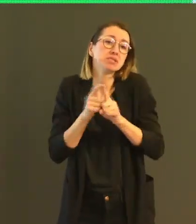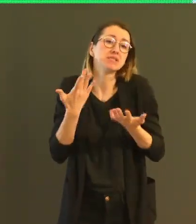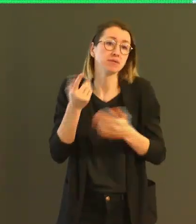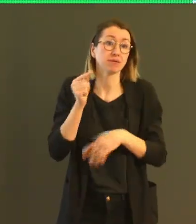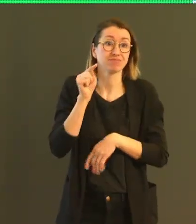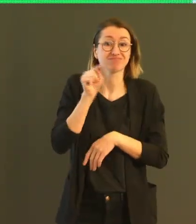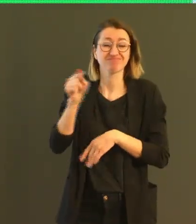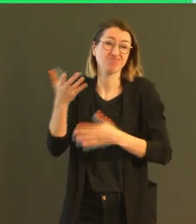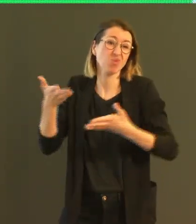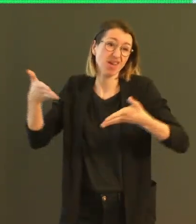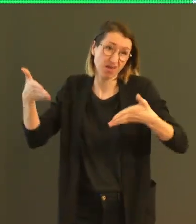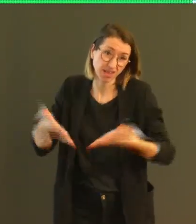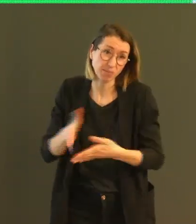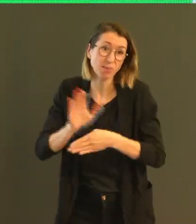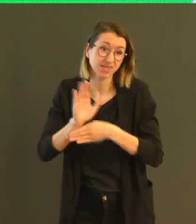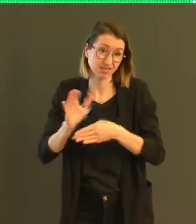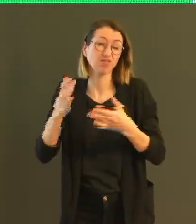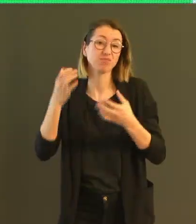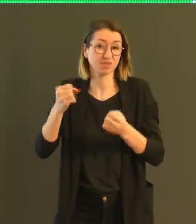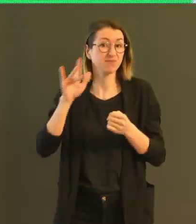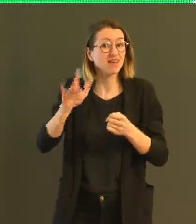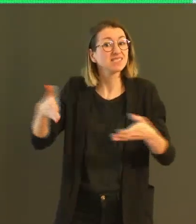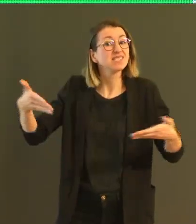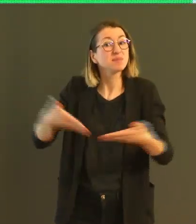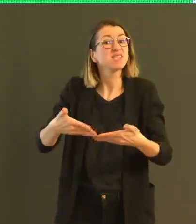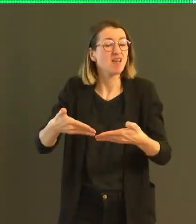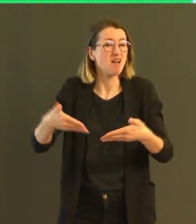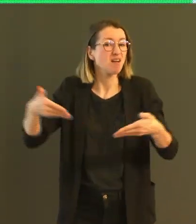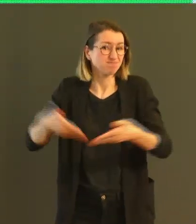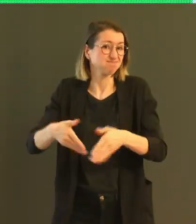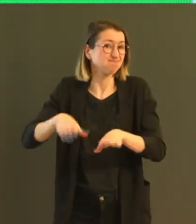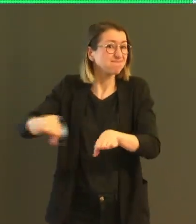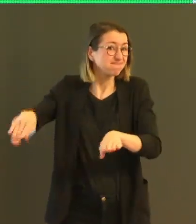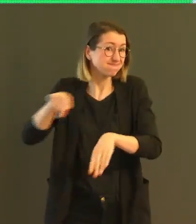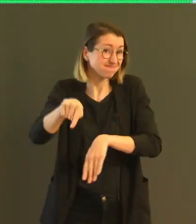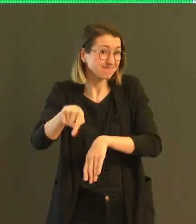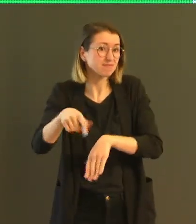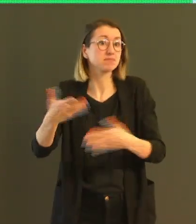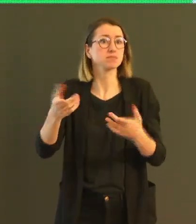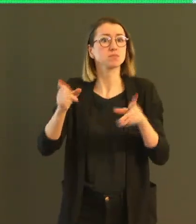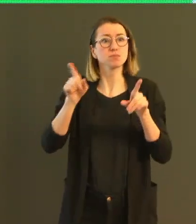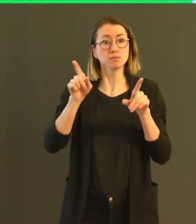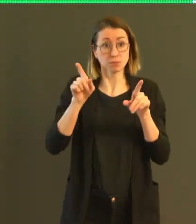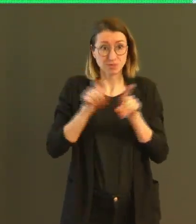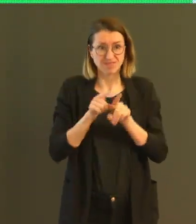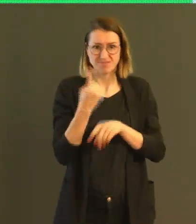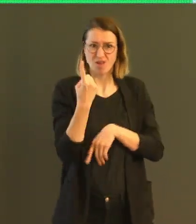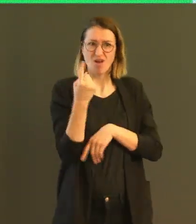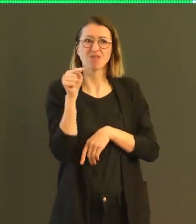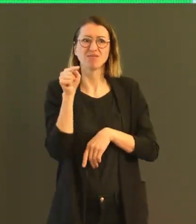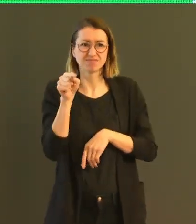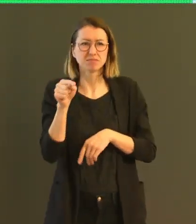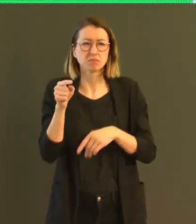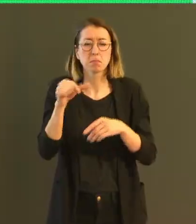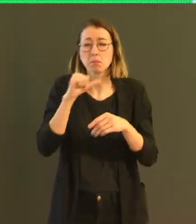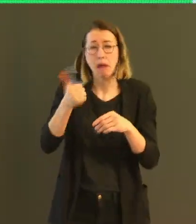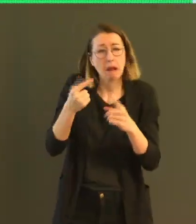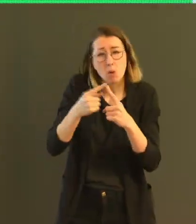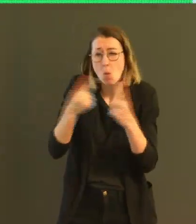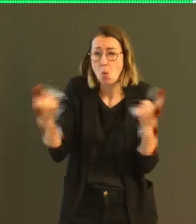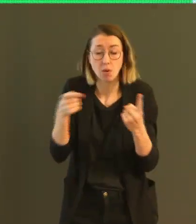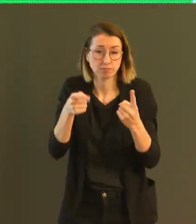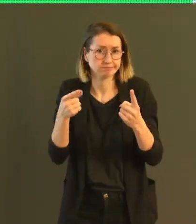cimetière et que ceci va être un moment bien précis pendant lequel on pourra sur un espace plus grand avoir une